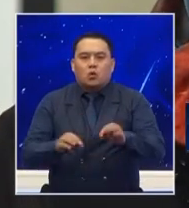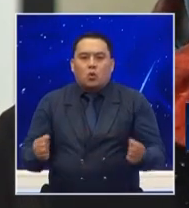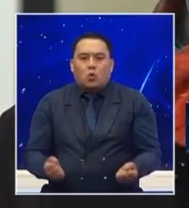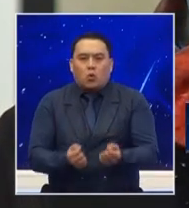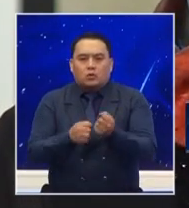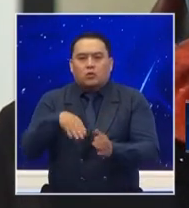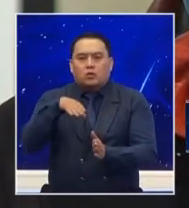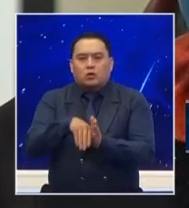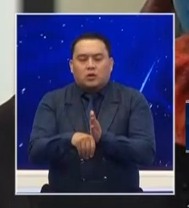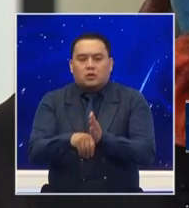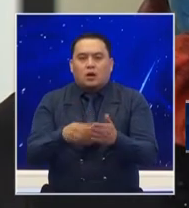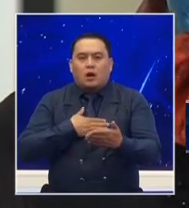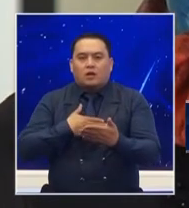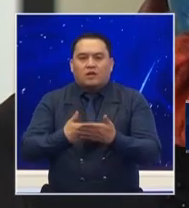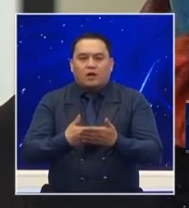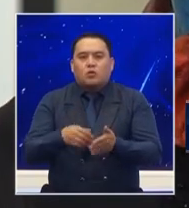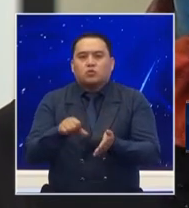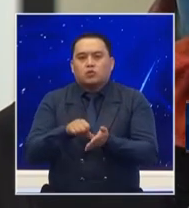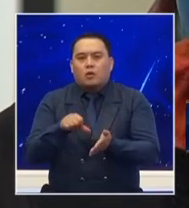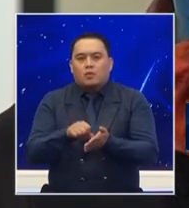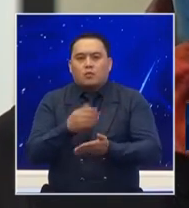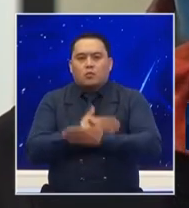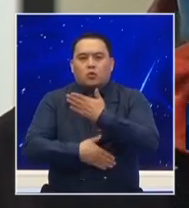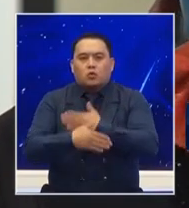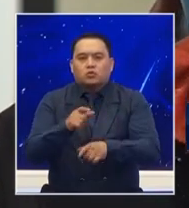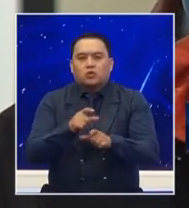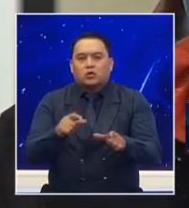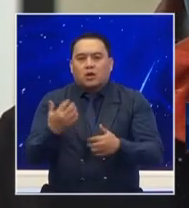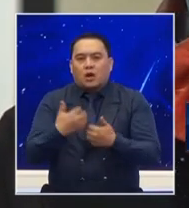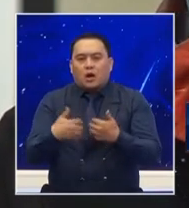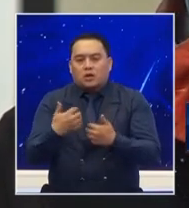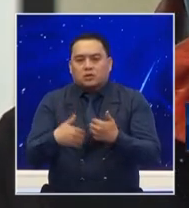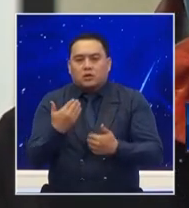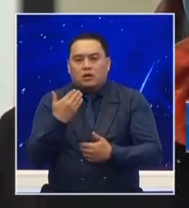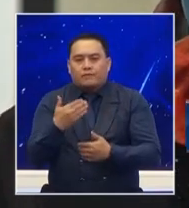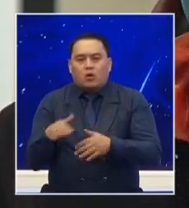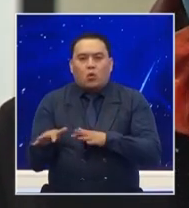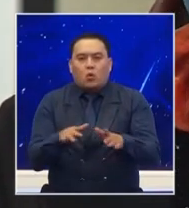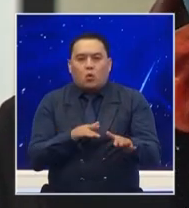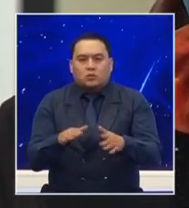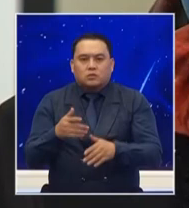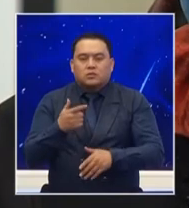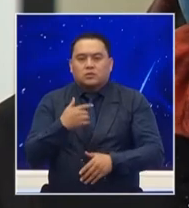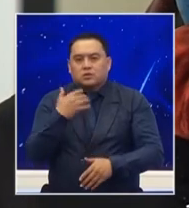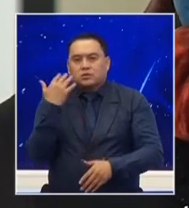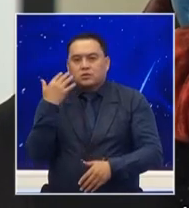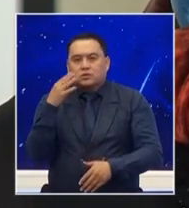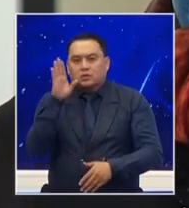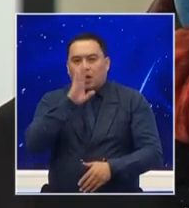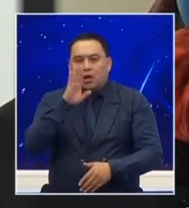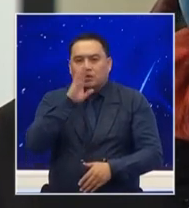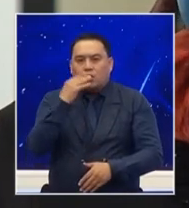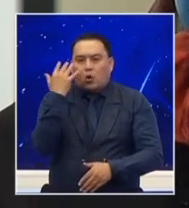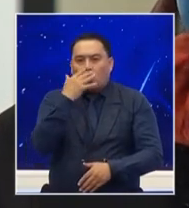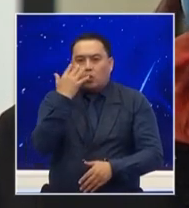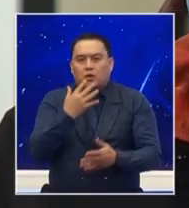кіреді. Биыл волонтерлер жылы ғой. Осы ретте мүмкіндігі шектеулі жандар арасында еріктілер қозғалысын дамыту үшін біз нашар еститін, көзі көрмейтін